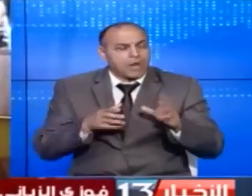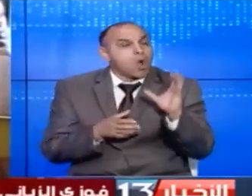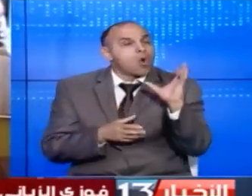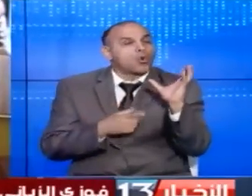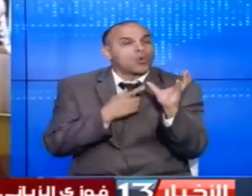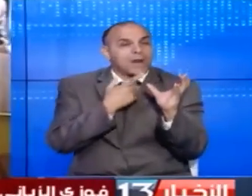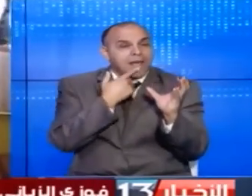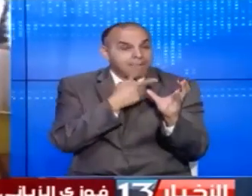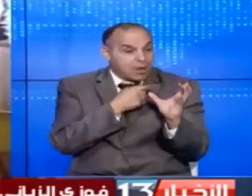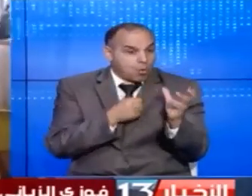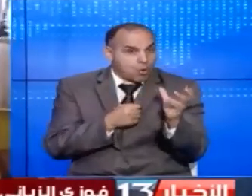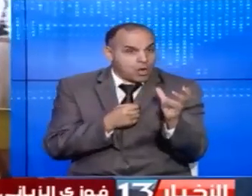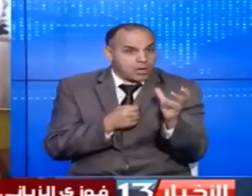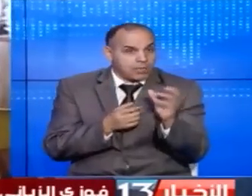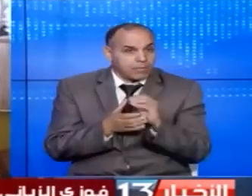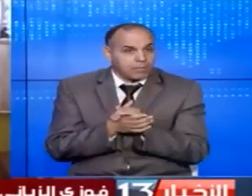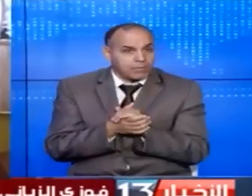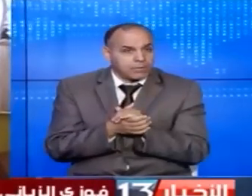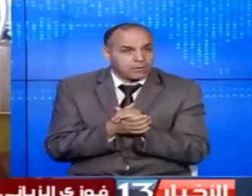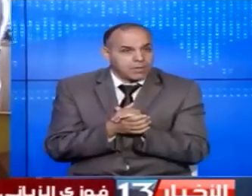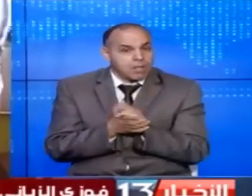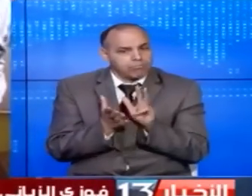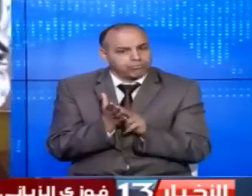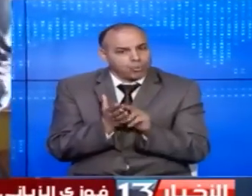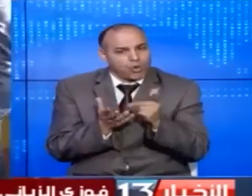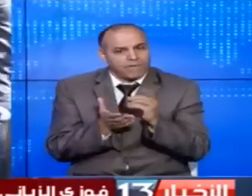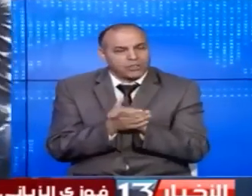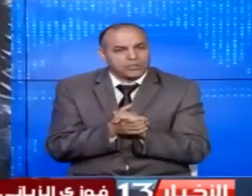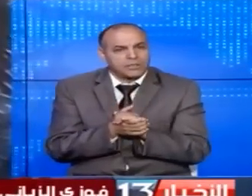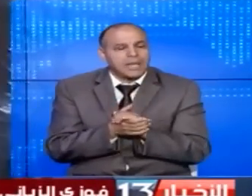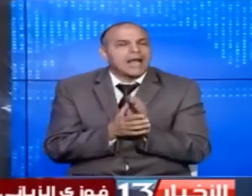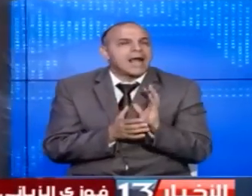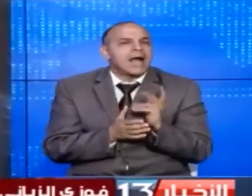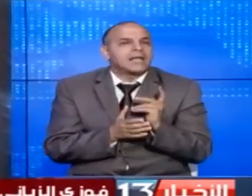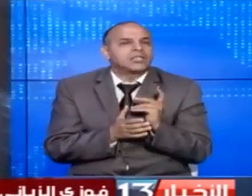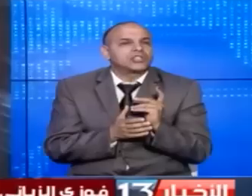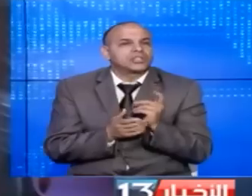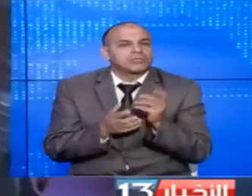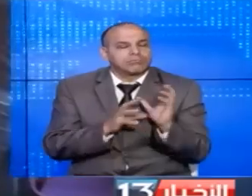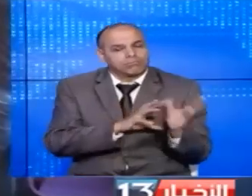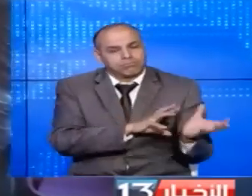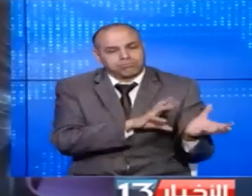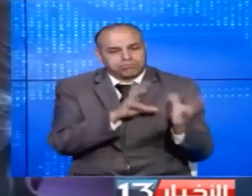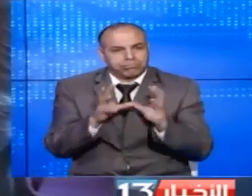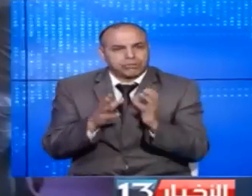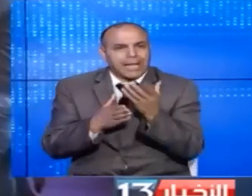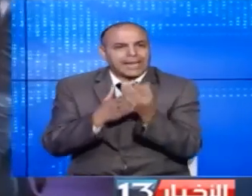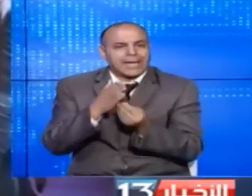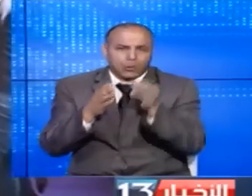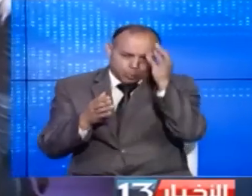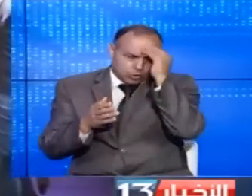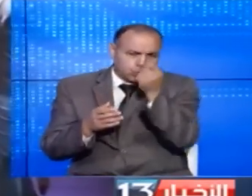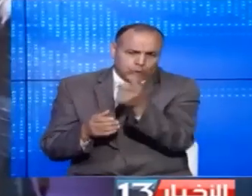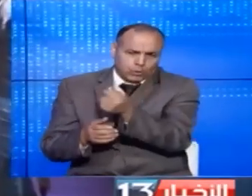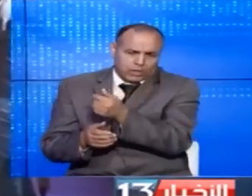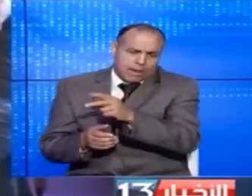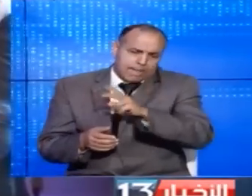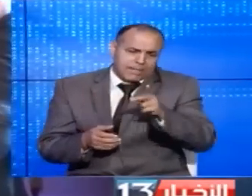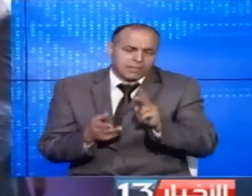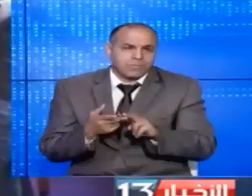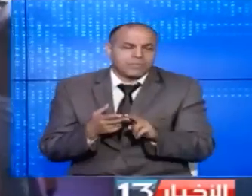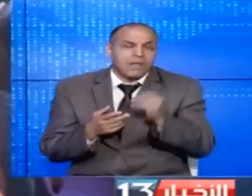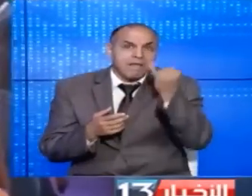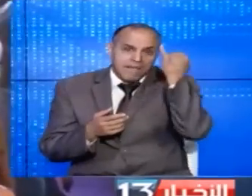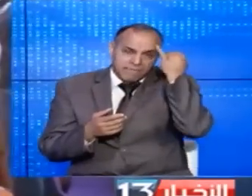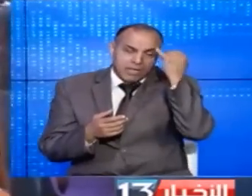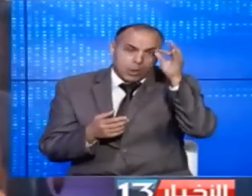الرمان معناها نثمنوه من خلال التحويل نتاعو اللي هو ناقص برشا في تونس، وعلى